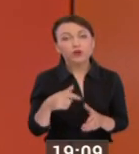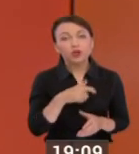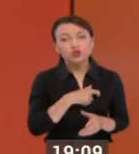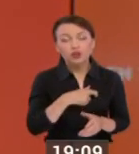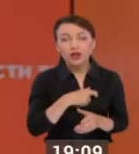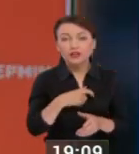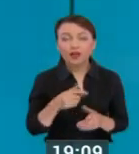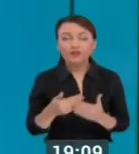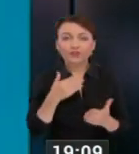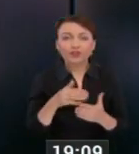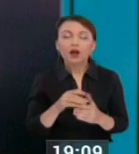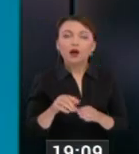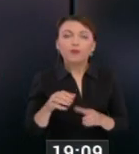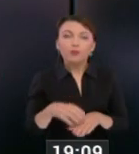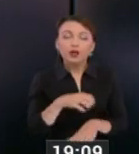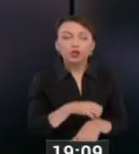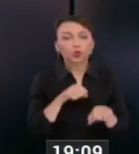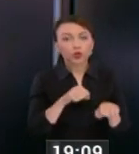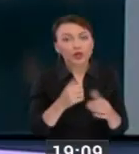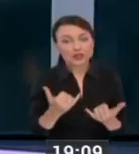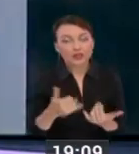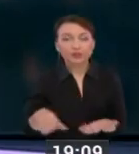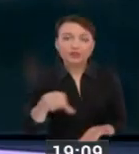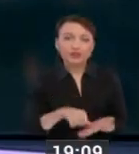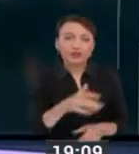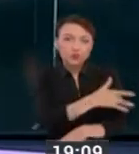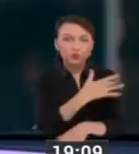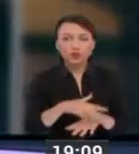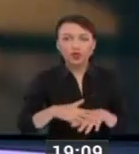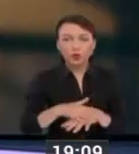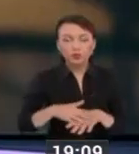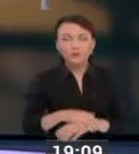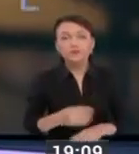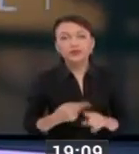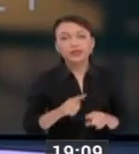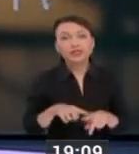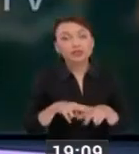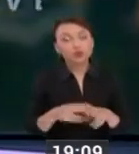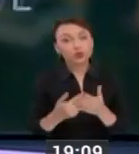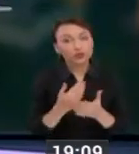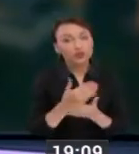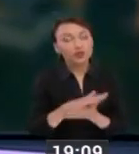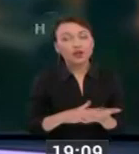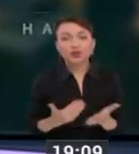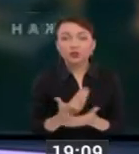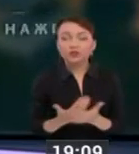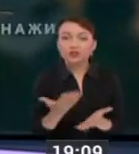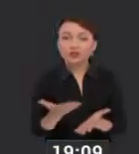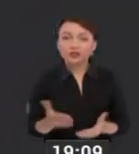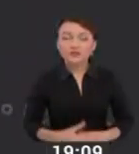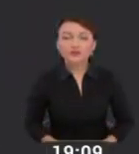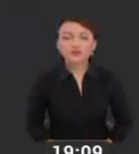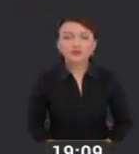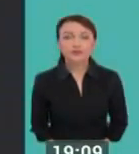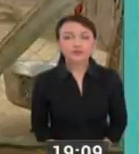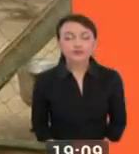квотою партії «Удар», нині представник «Слуги народу». Це столичні новини. Дивіться далі у випуску.